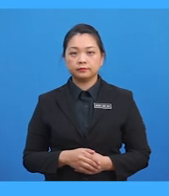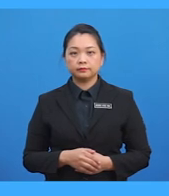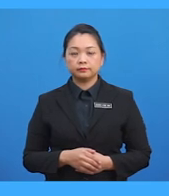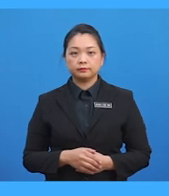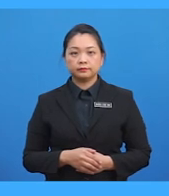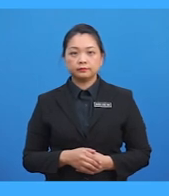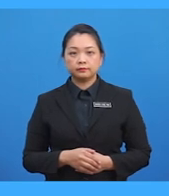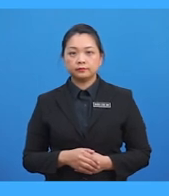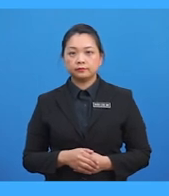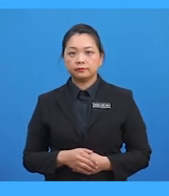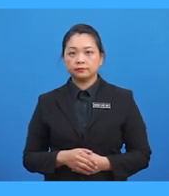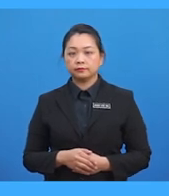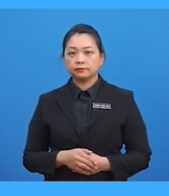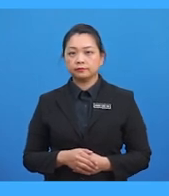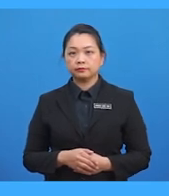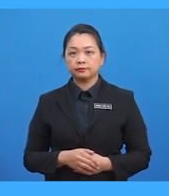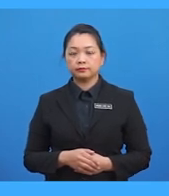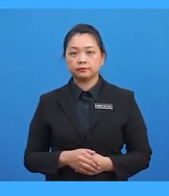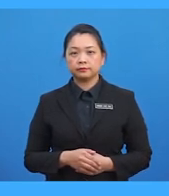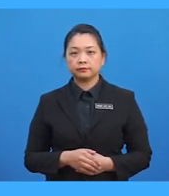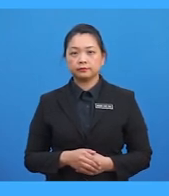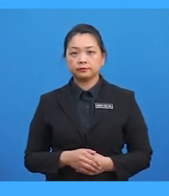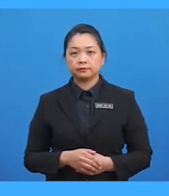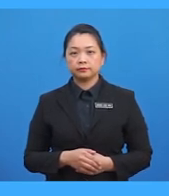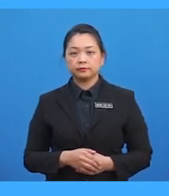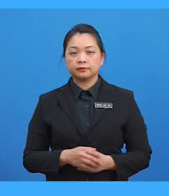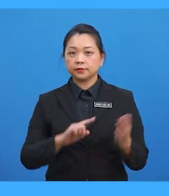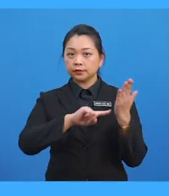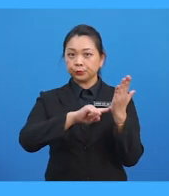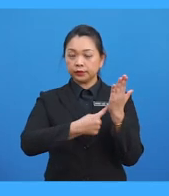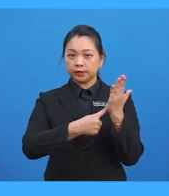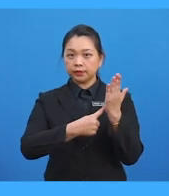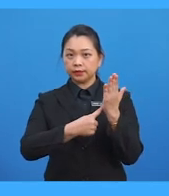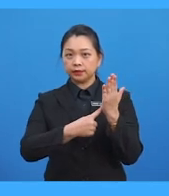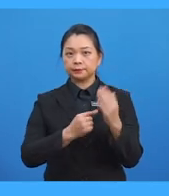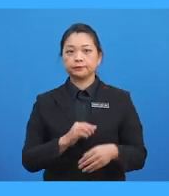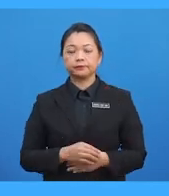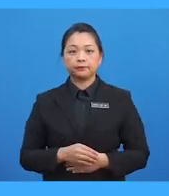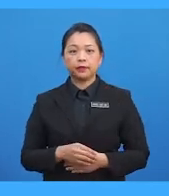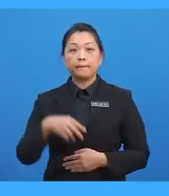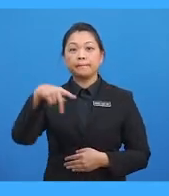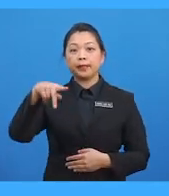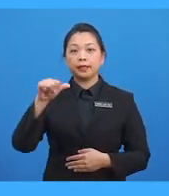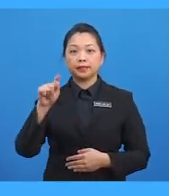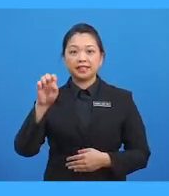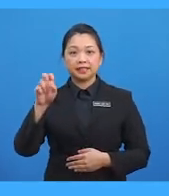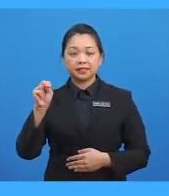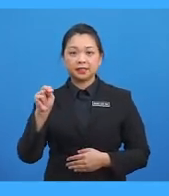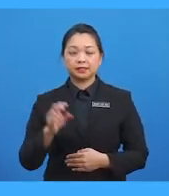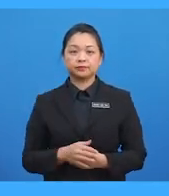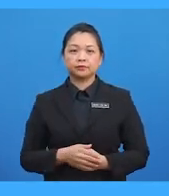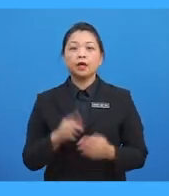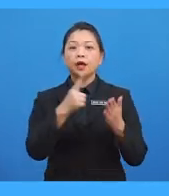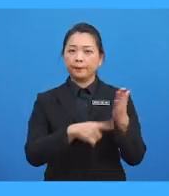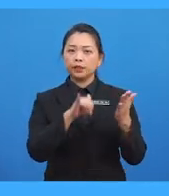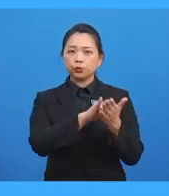Baiklah murid-murid, kita pergi ke satu persatu bermula dengan pertama, paten. Apa